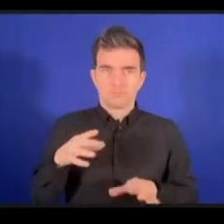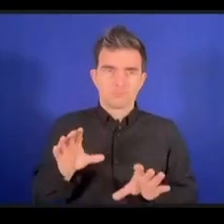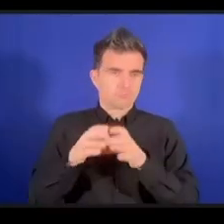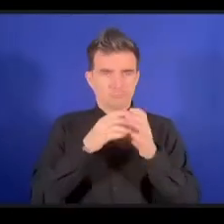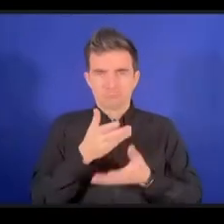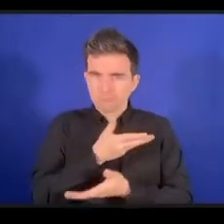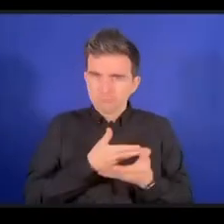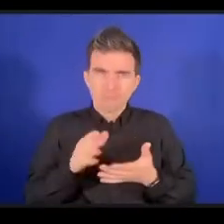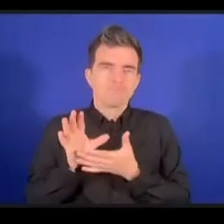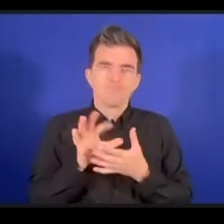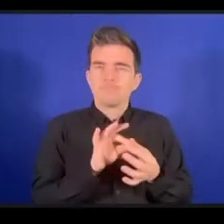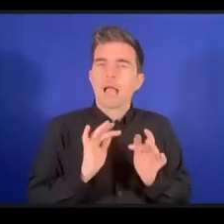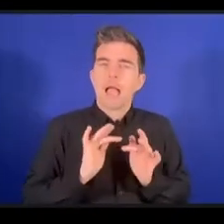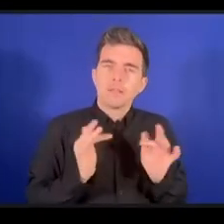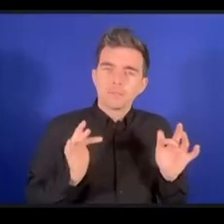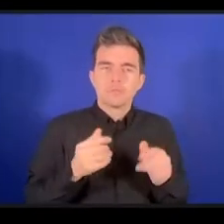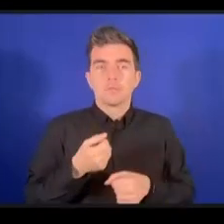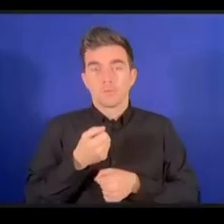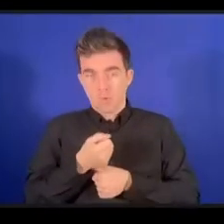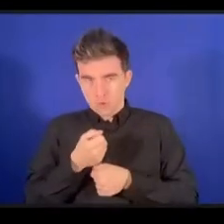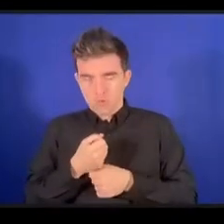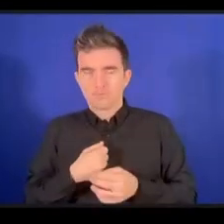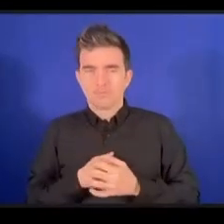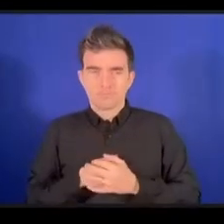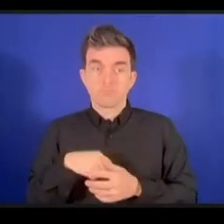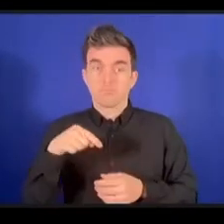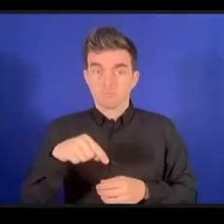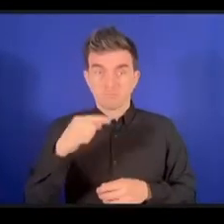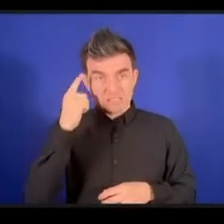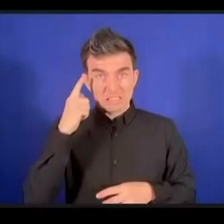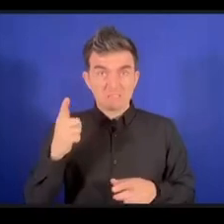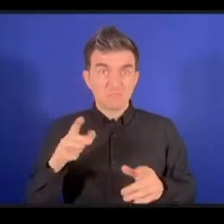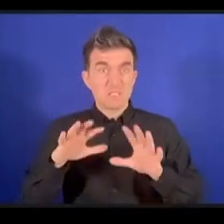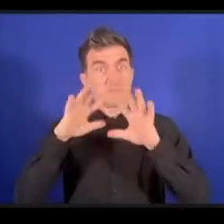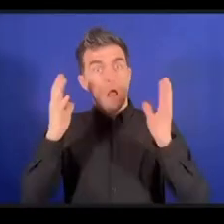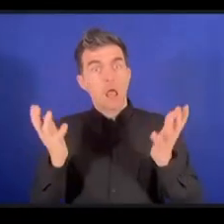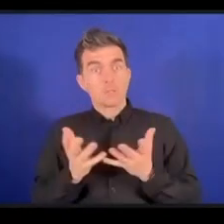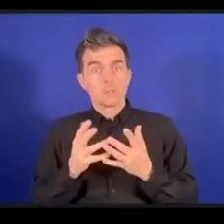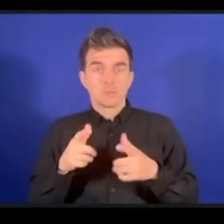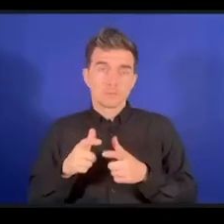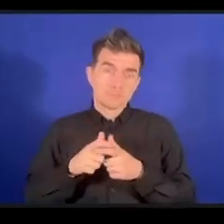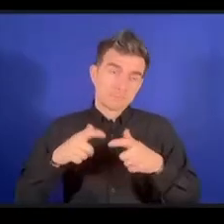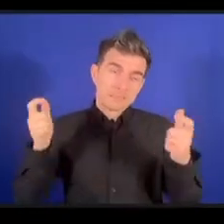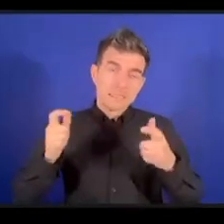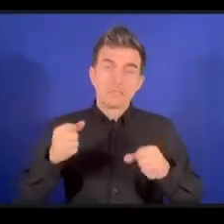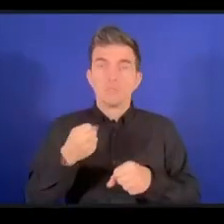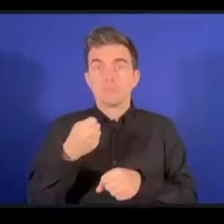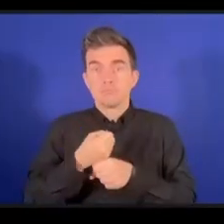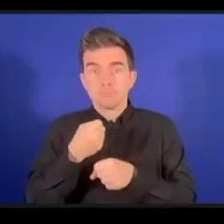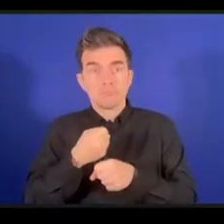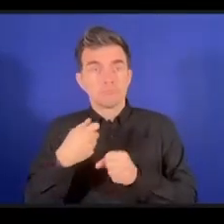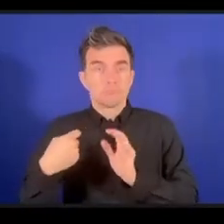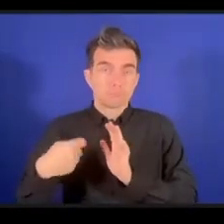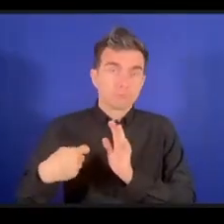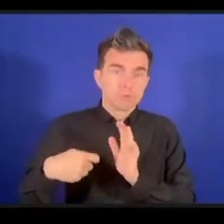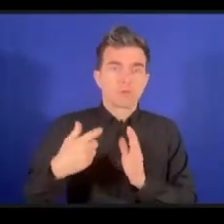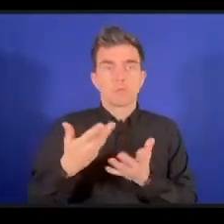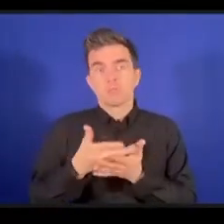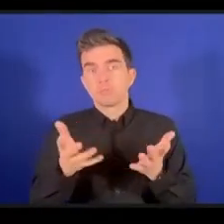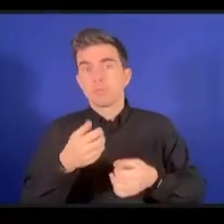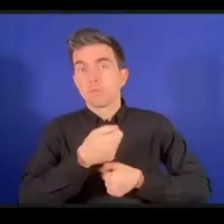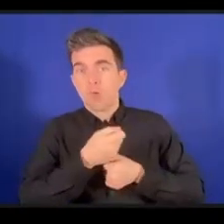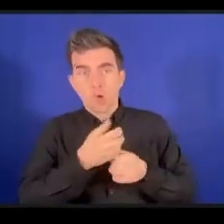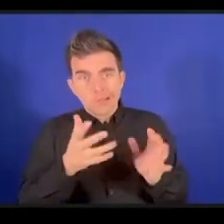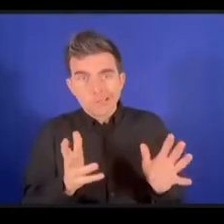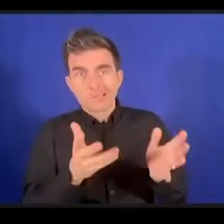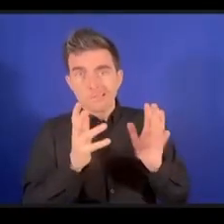这是关于打造就业机会的，就是用技术来促成就业机会的